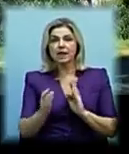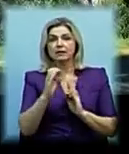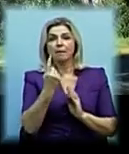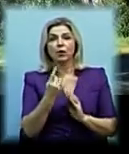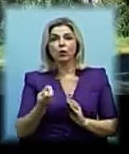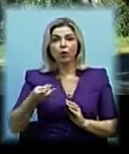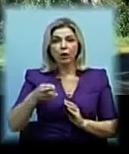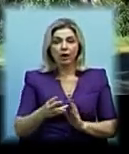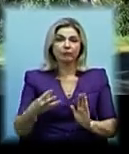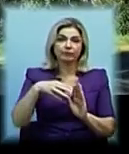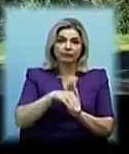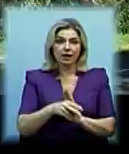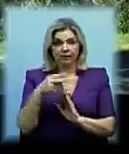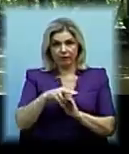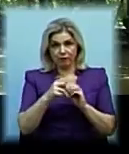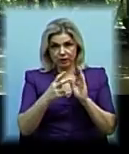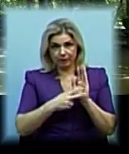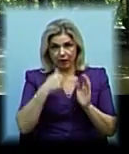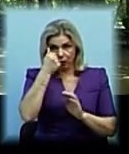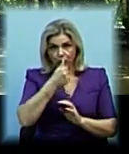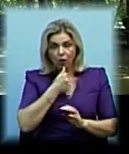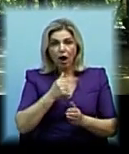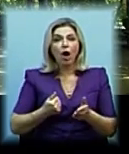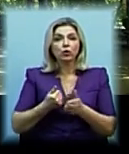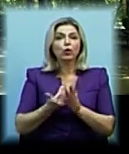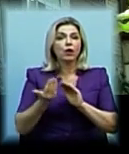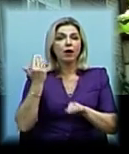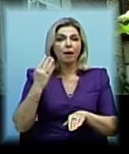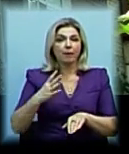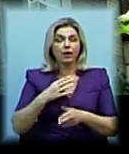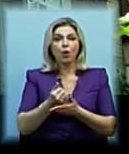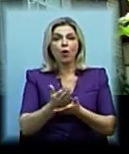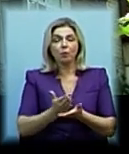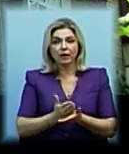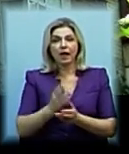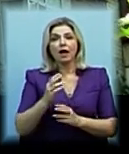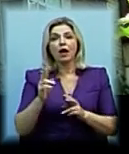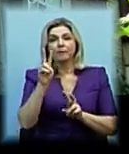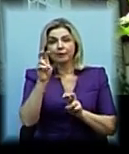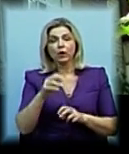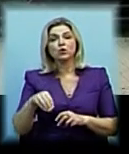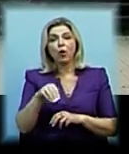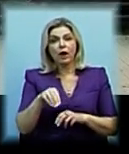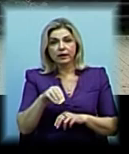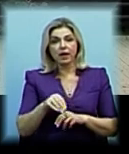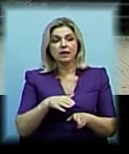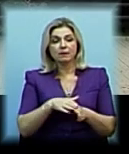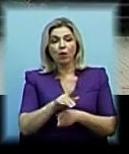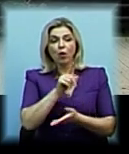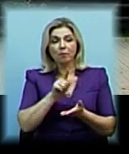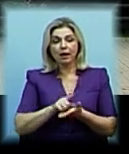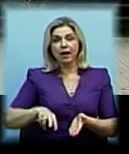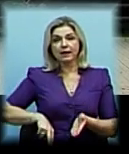1 липня 2018 року. До цього обслуговувалися товариством з обмеженою відповідальністю «Соляні». Виконуючий обов'язки